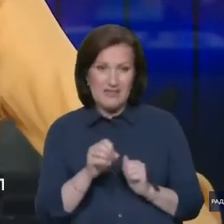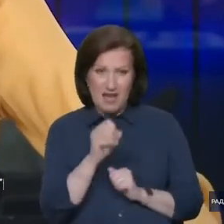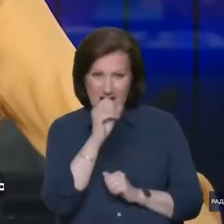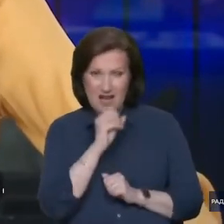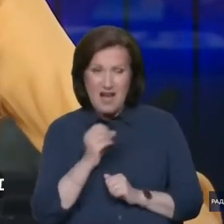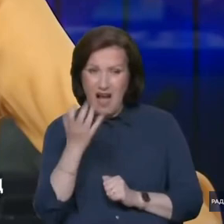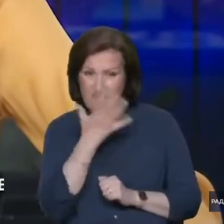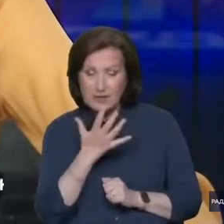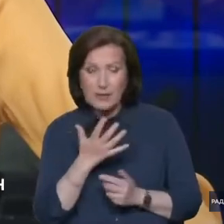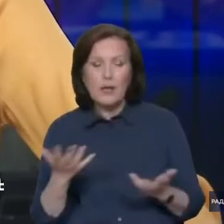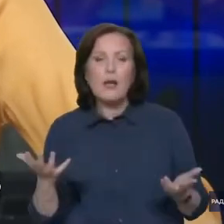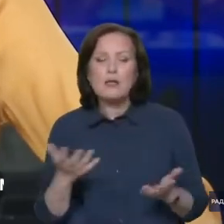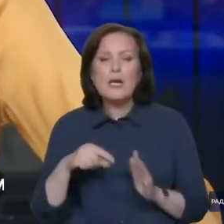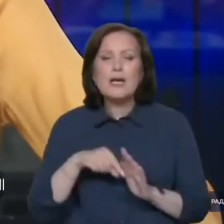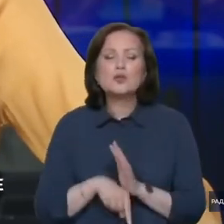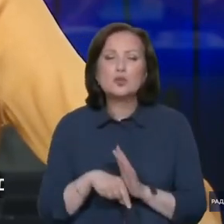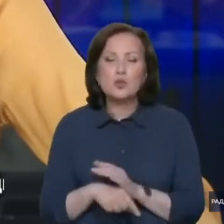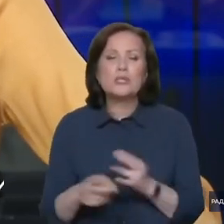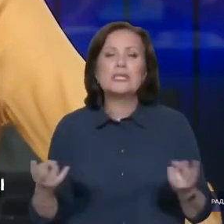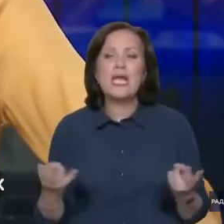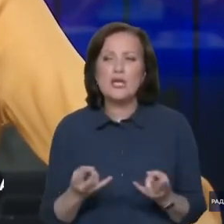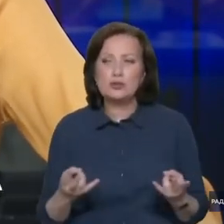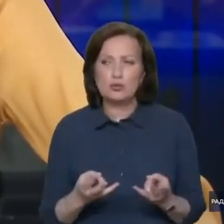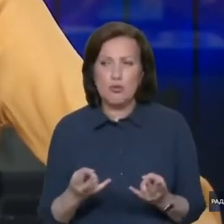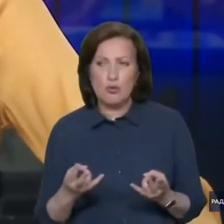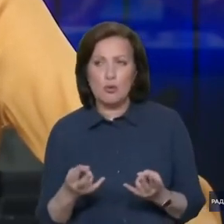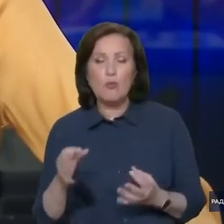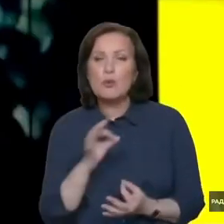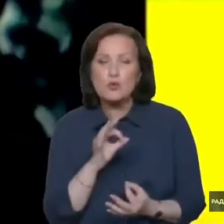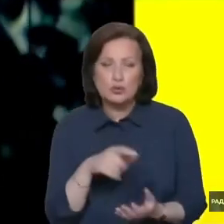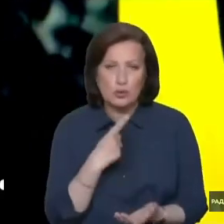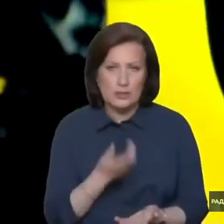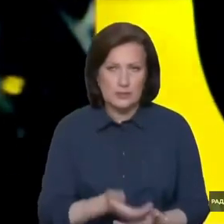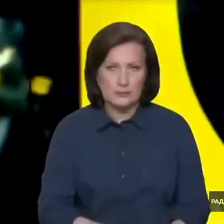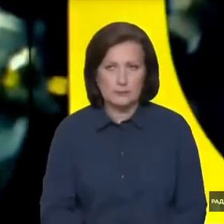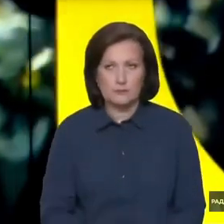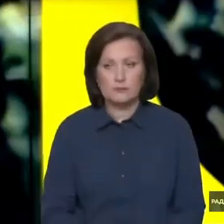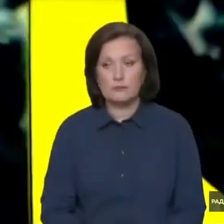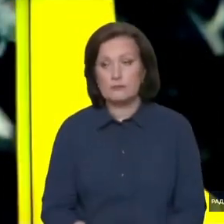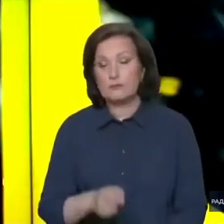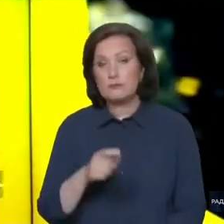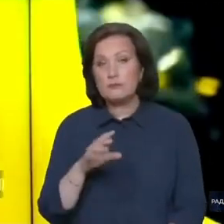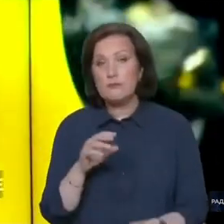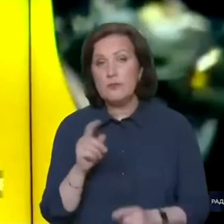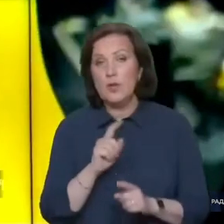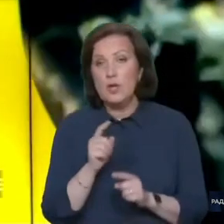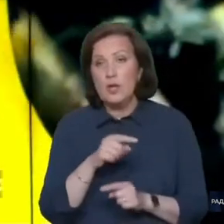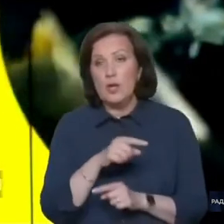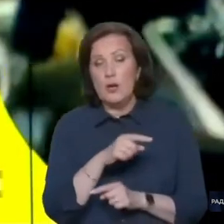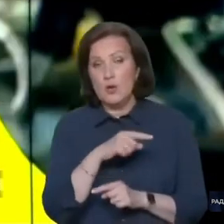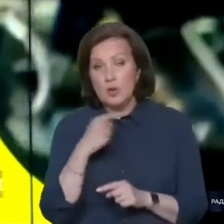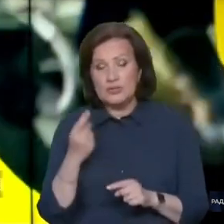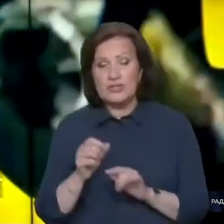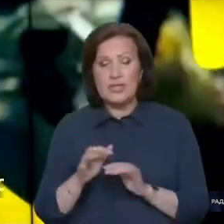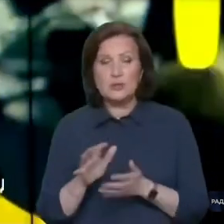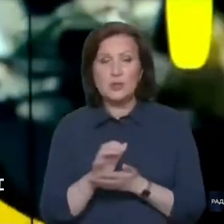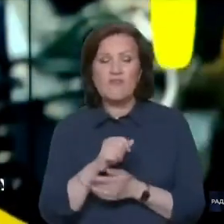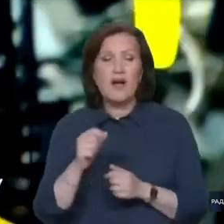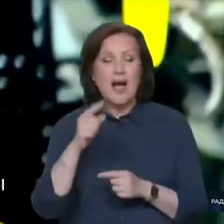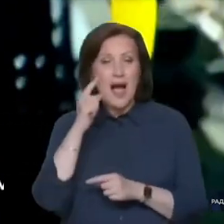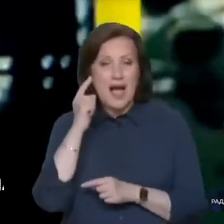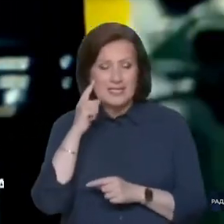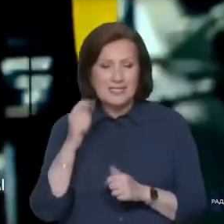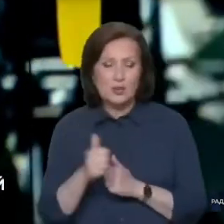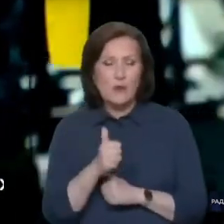Африки. А яка суть цього? Для чого? Що там? Про що йдеться? Відносини Росії з Заходом зруйновані. В Азії